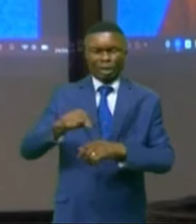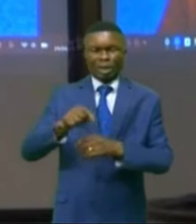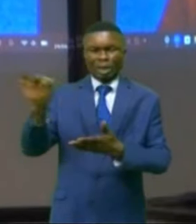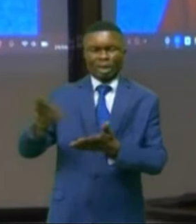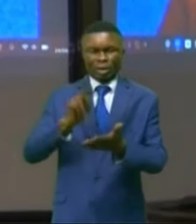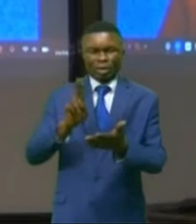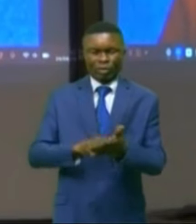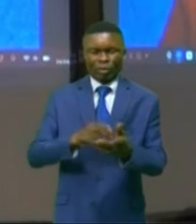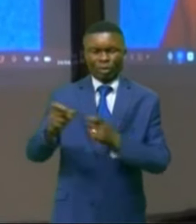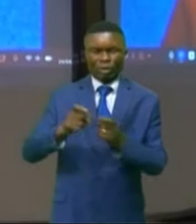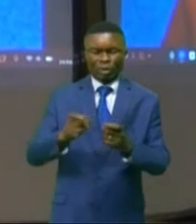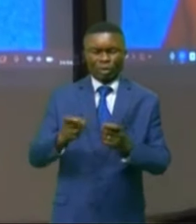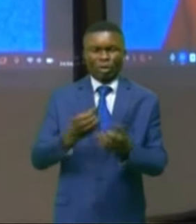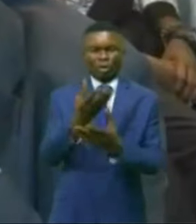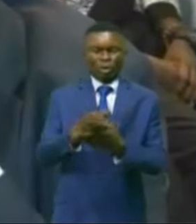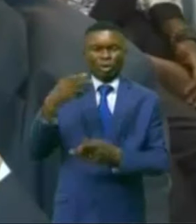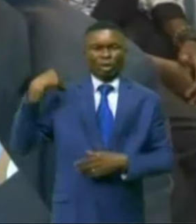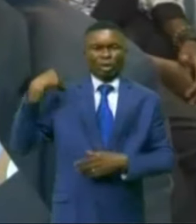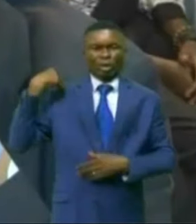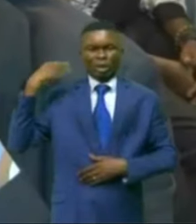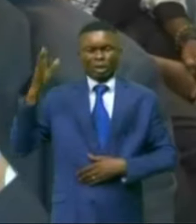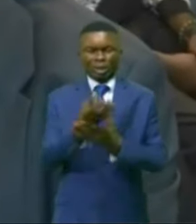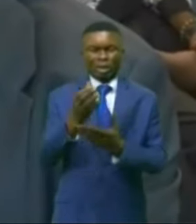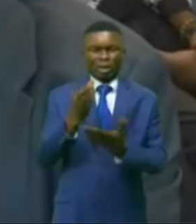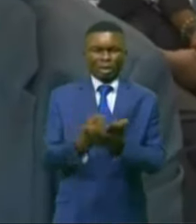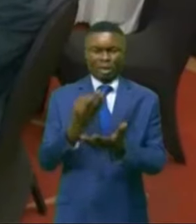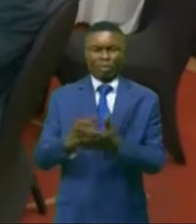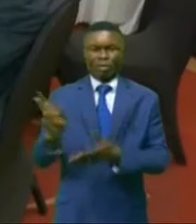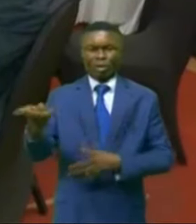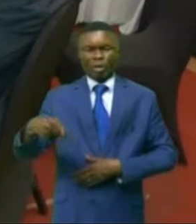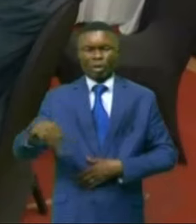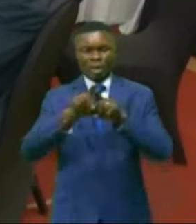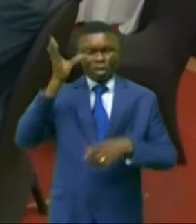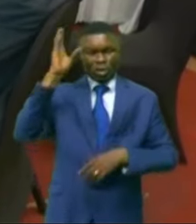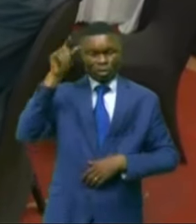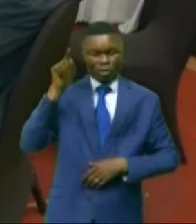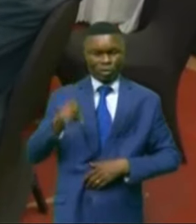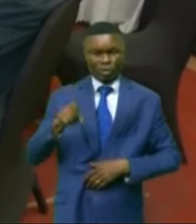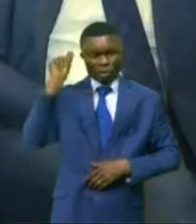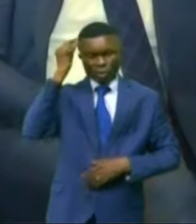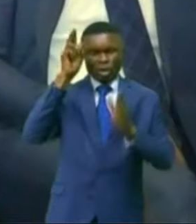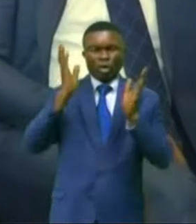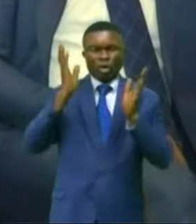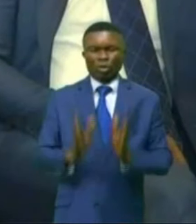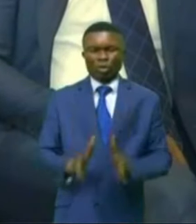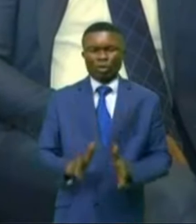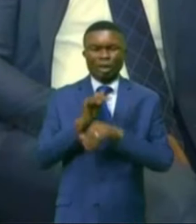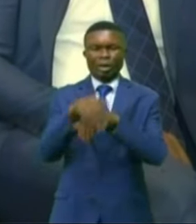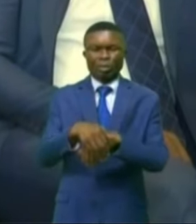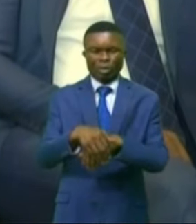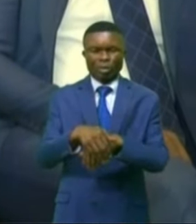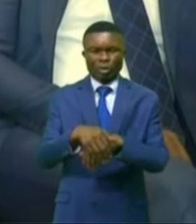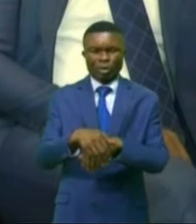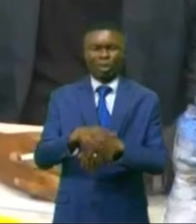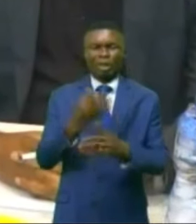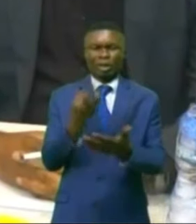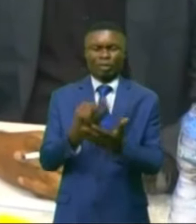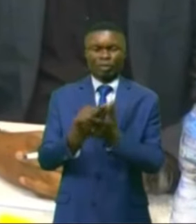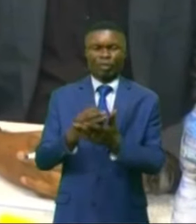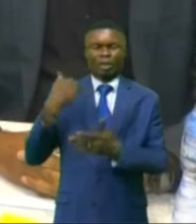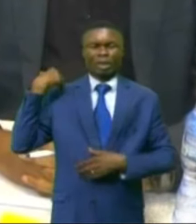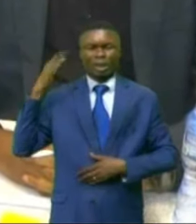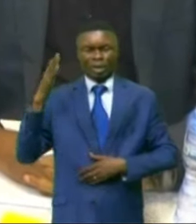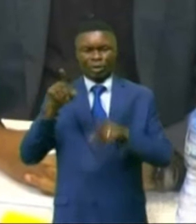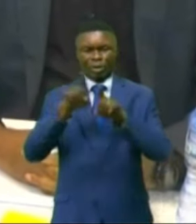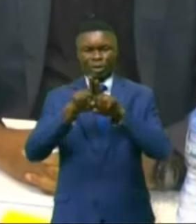la gestion de la dépense publique, la gestion des finances provinciales et locales, la gouvernance participative des finances publiques et